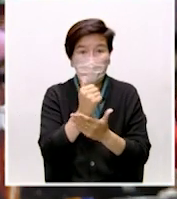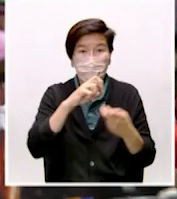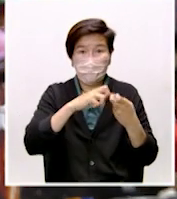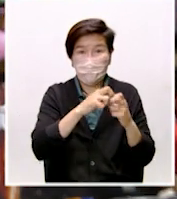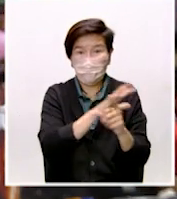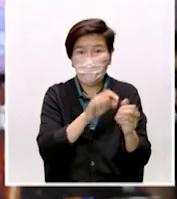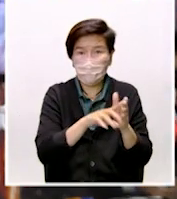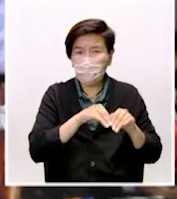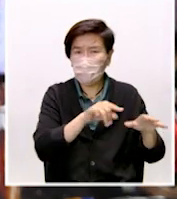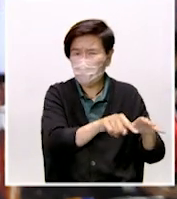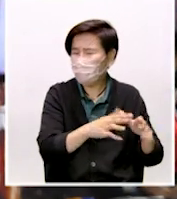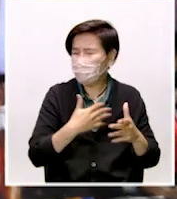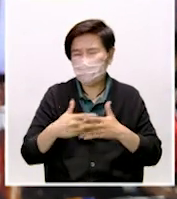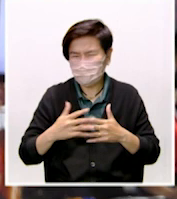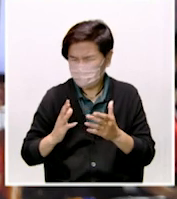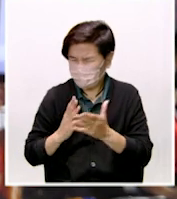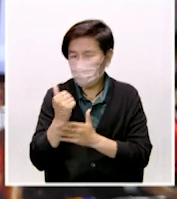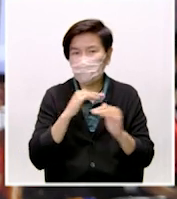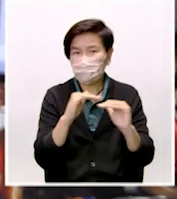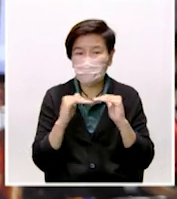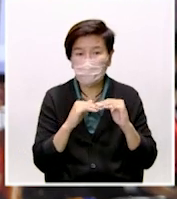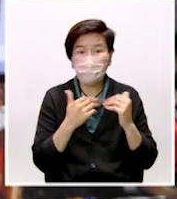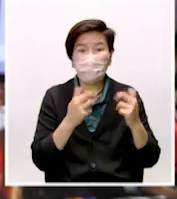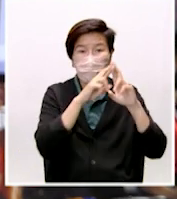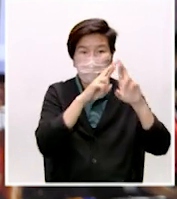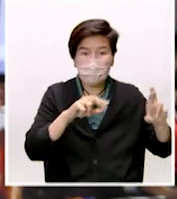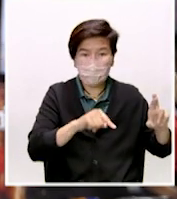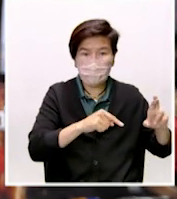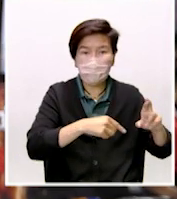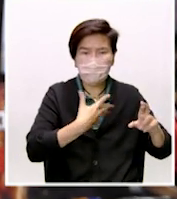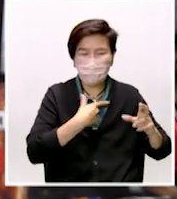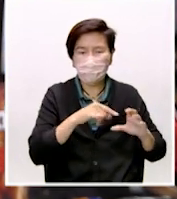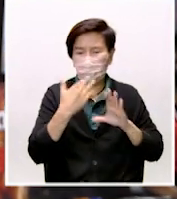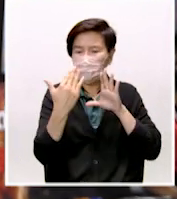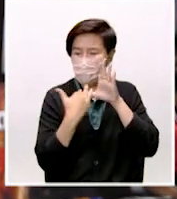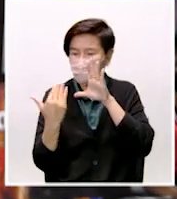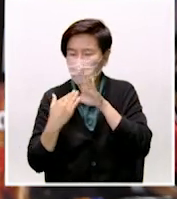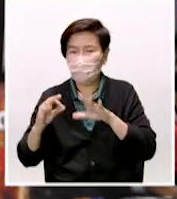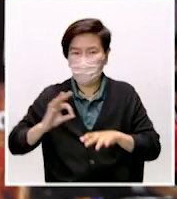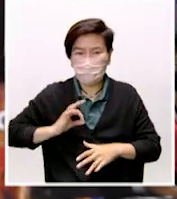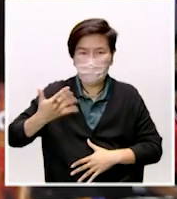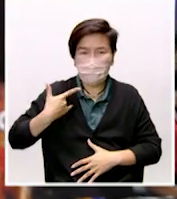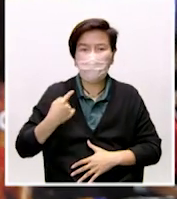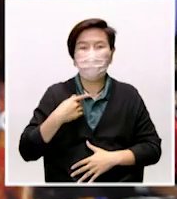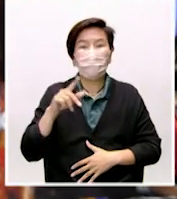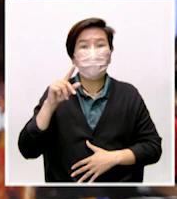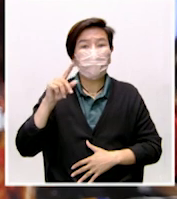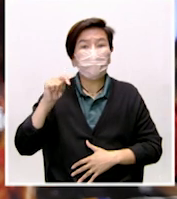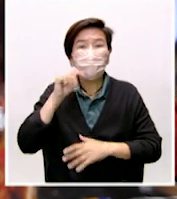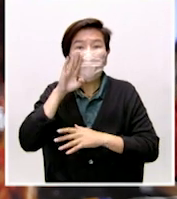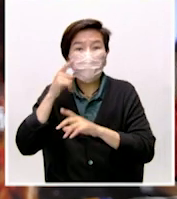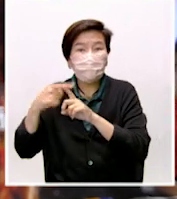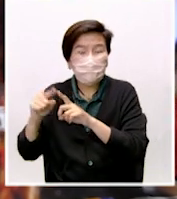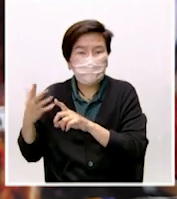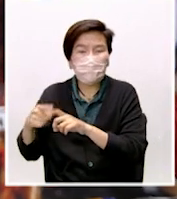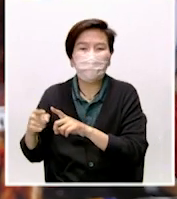True Smart Merchant เนี่ยแหละครับเพราะงานวันนี้เนี่ยหลักๆแล้วเนี่ยเพื่อเป็นร้านที่โชว์ห่วยที่เข้ามาเราก็อยากจะร่วมในการเป็นส่วนหนึ่งร่วมกับแมคโครในการ